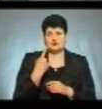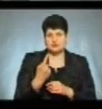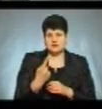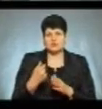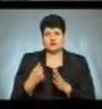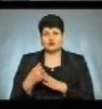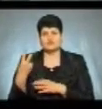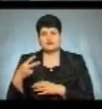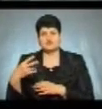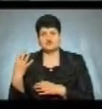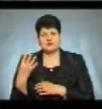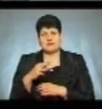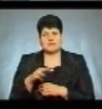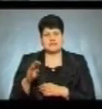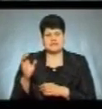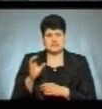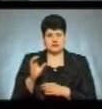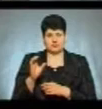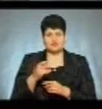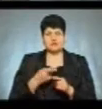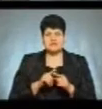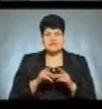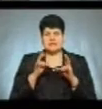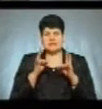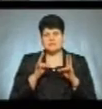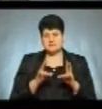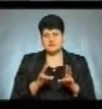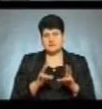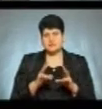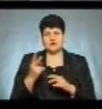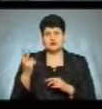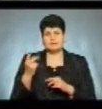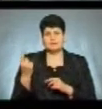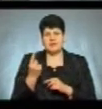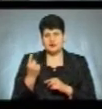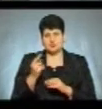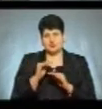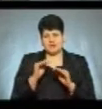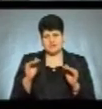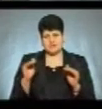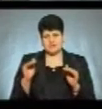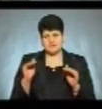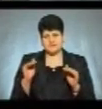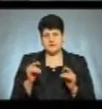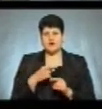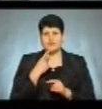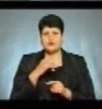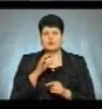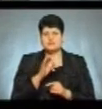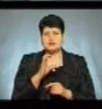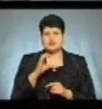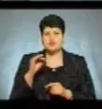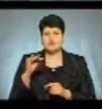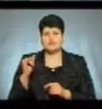до 24 метрів за секунду. Це небезпечне метеорологічне явище першого рівня. За словами Оксани Софіїнської,